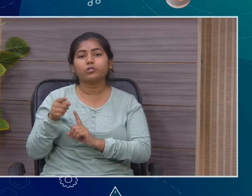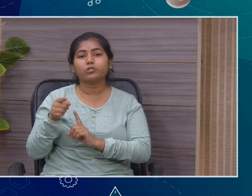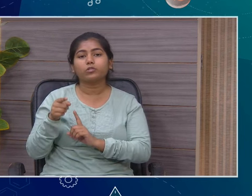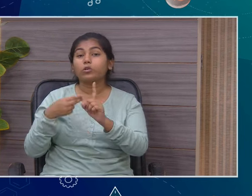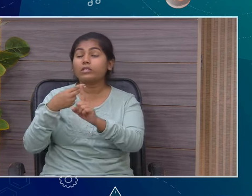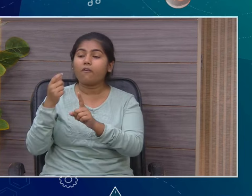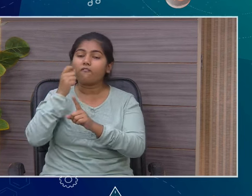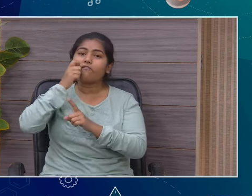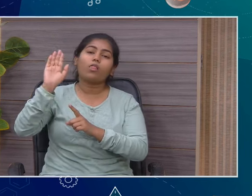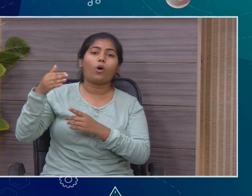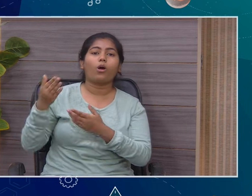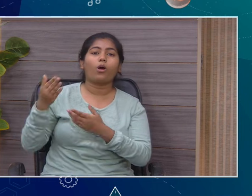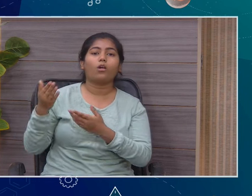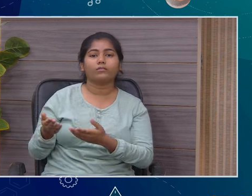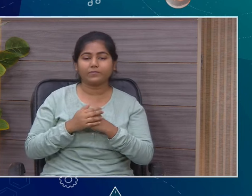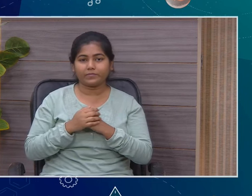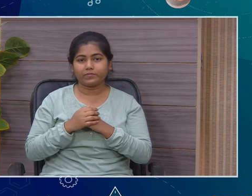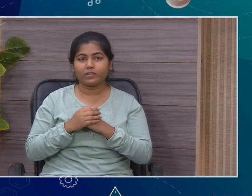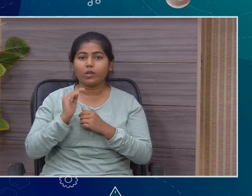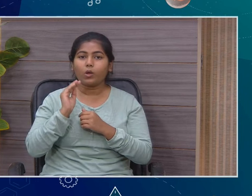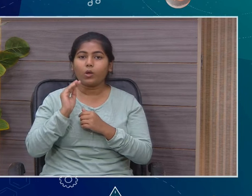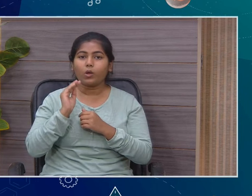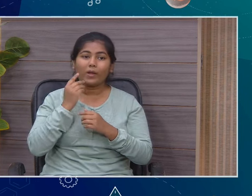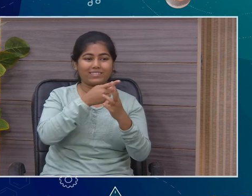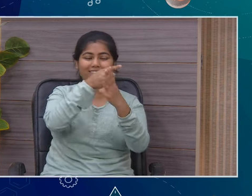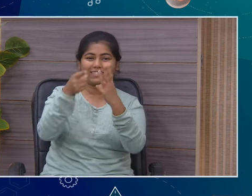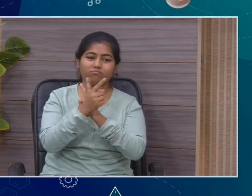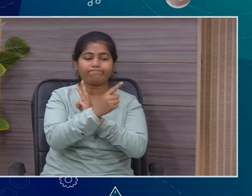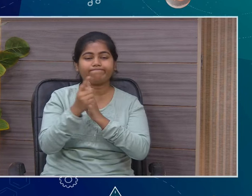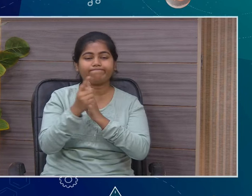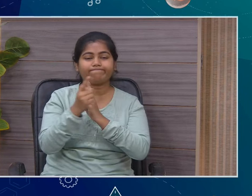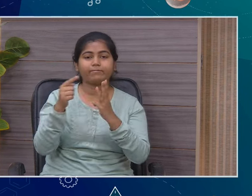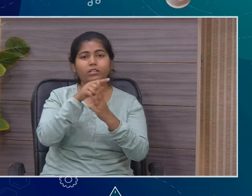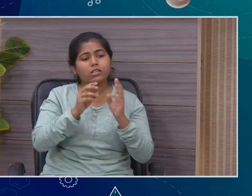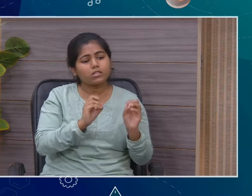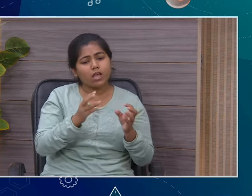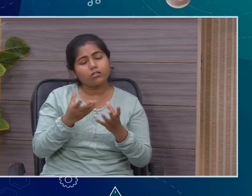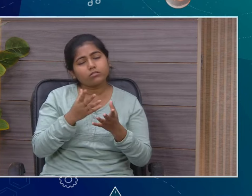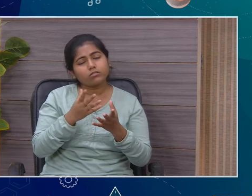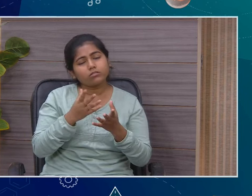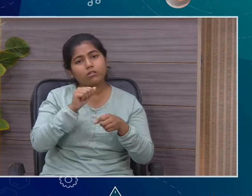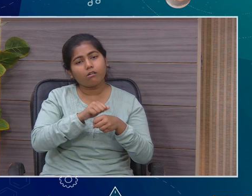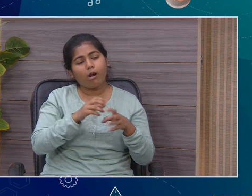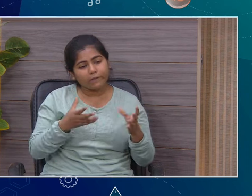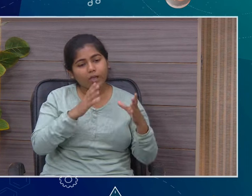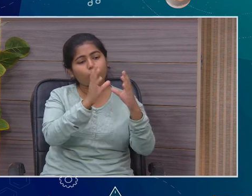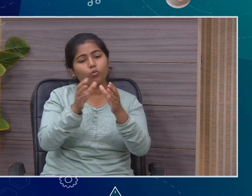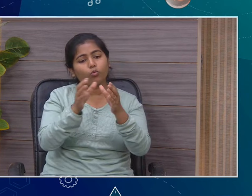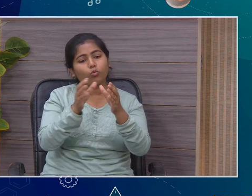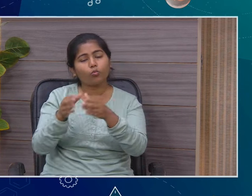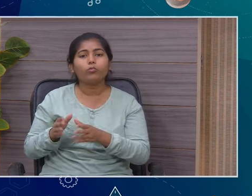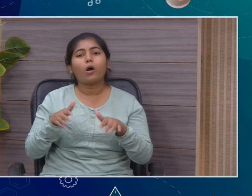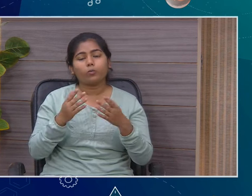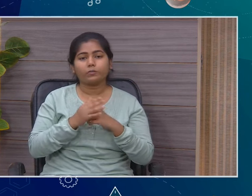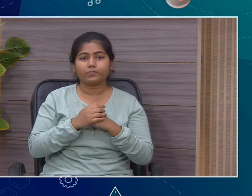नोन एज द फादर ऑफ क्लासिफिकेशन तो ये तीनों साइंटिस्ट बहुत शुरुआत से काम करना शुरू हो गए थे ग्रुपिंग करने पर एलिमेंट्स की